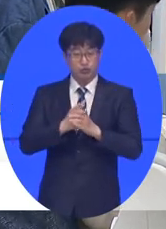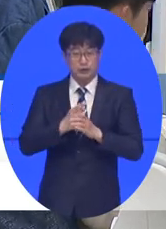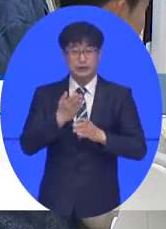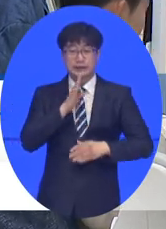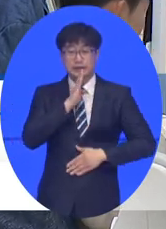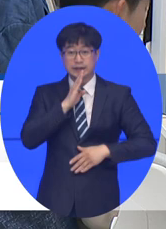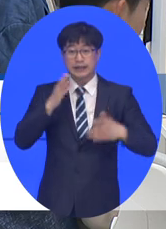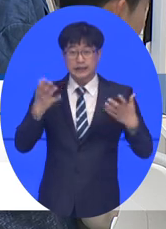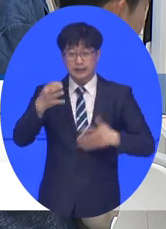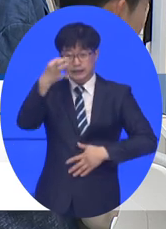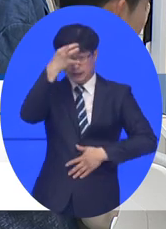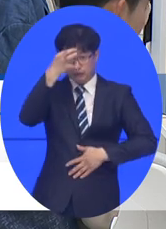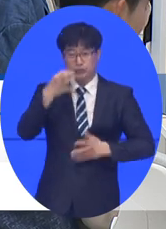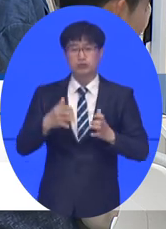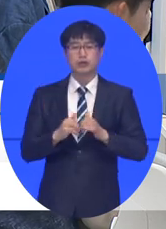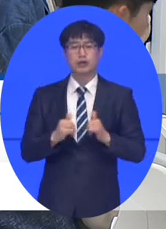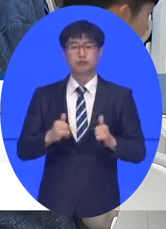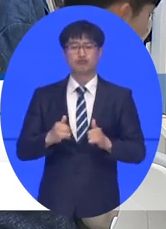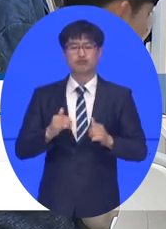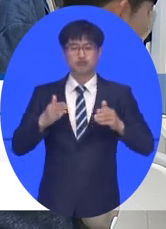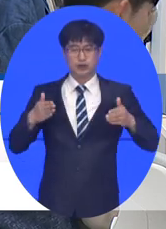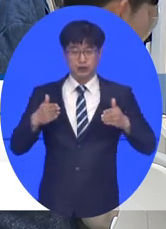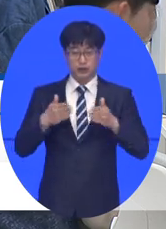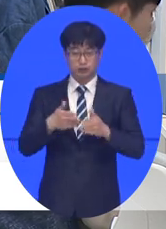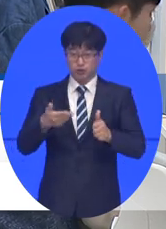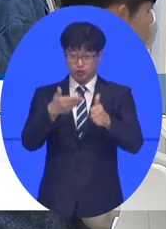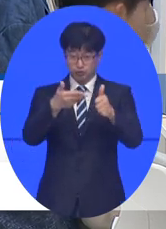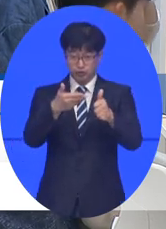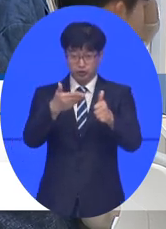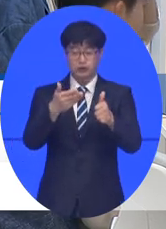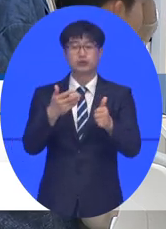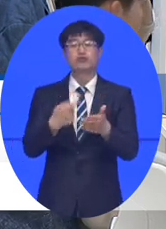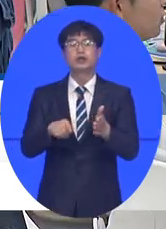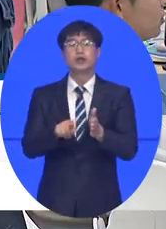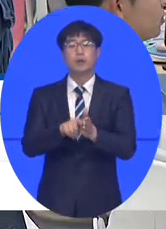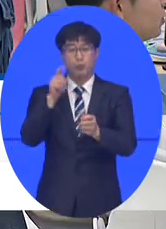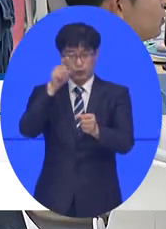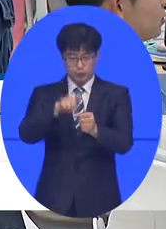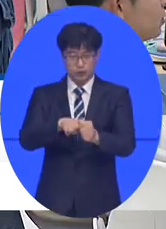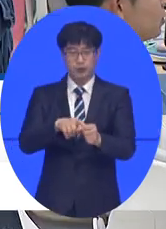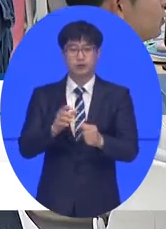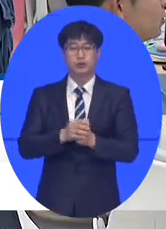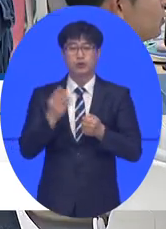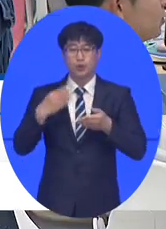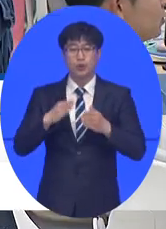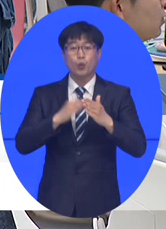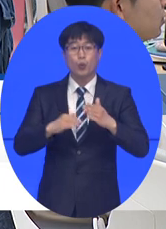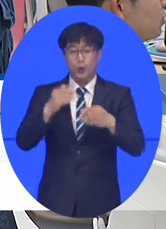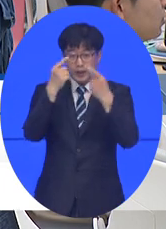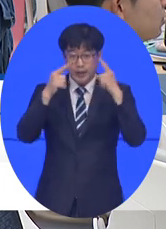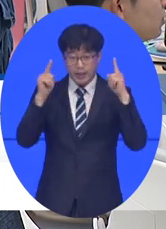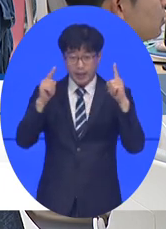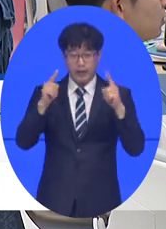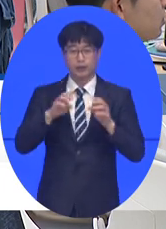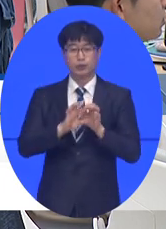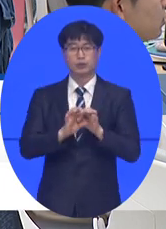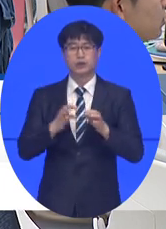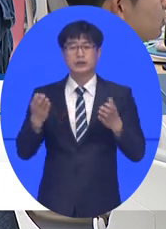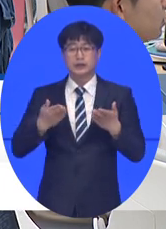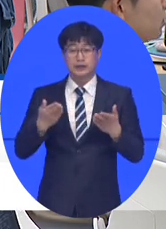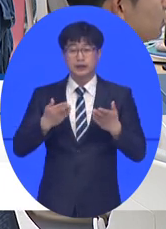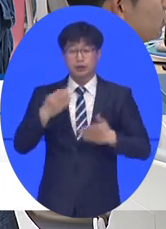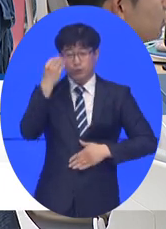실무 기술 인력을 중점적으로 양성하기 위한 사업입니다. 경기도 공유대학을 통해서